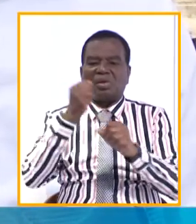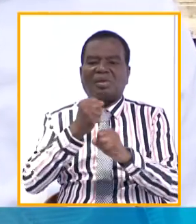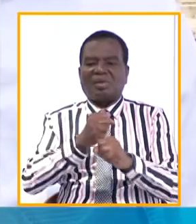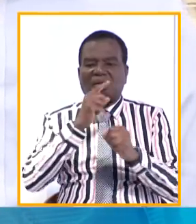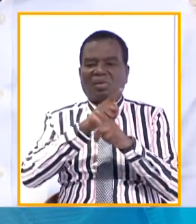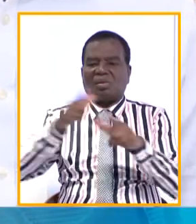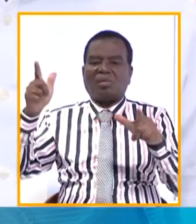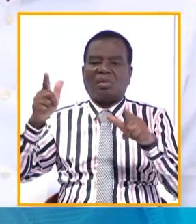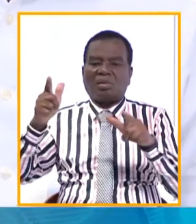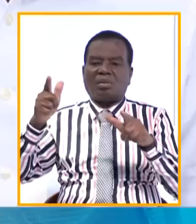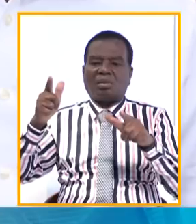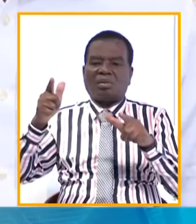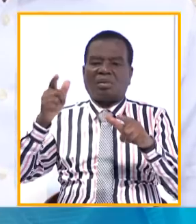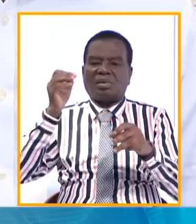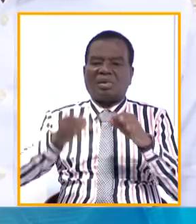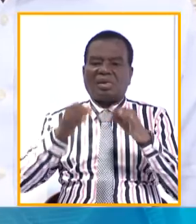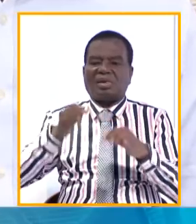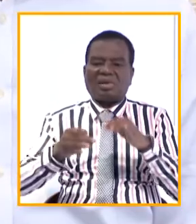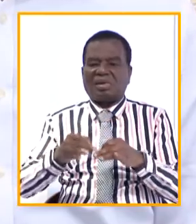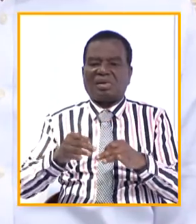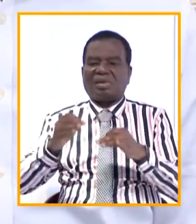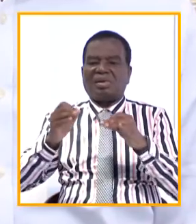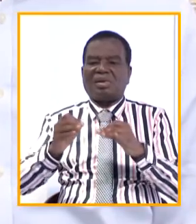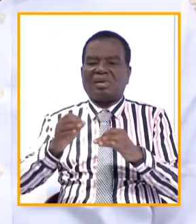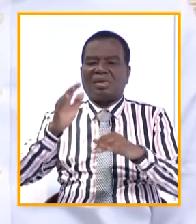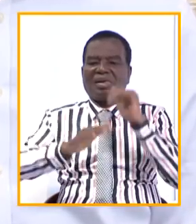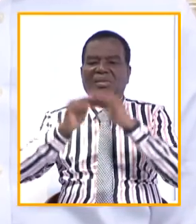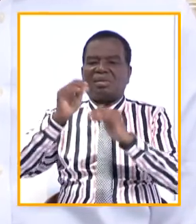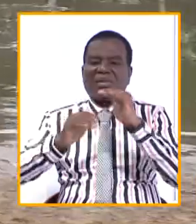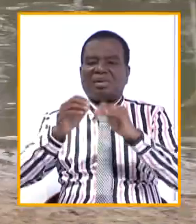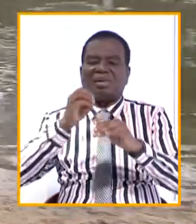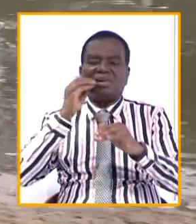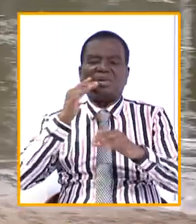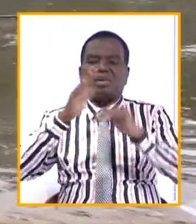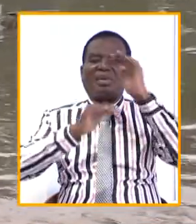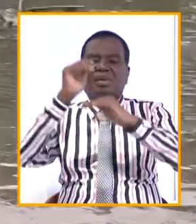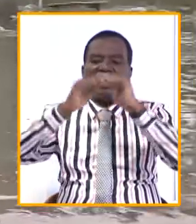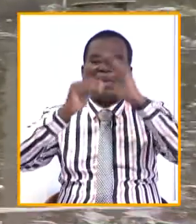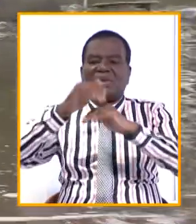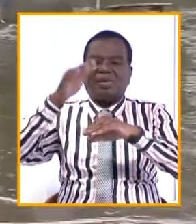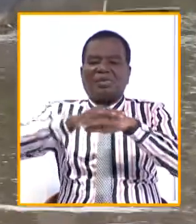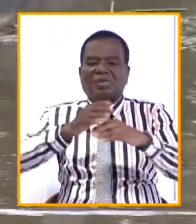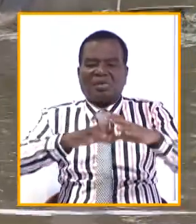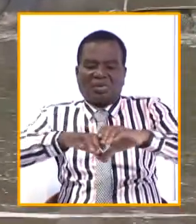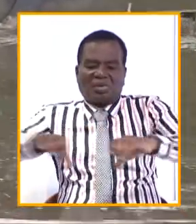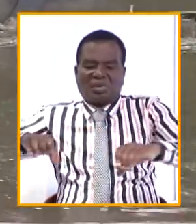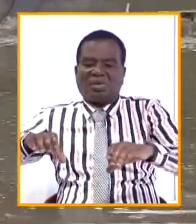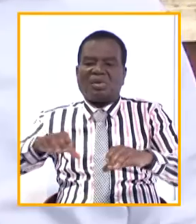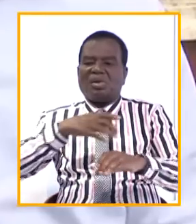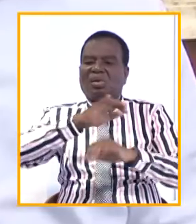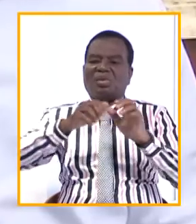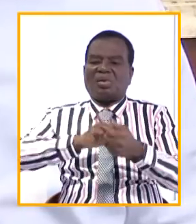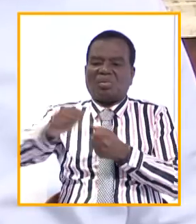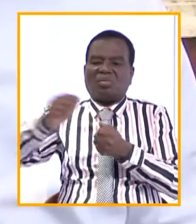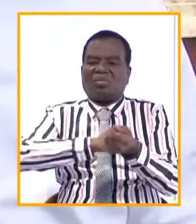seront libérées. C'est-à-dire que s'il y a du bâti, des maisons qui ont été construites dans l'emprise des ouvrages, ces maisons seront démolies.